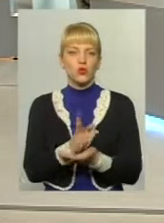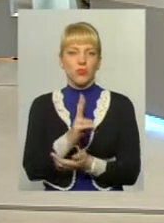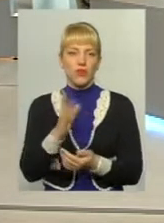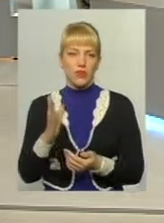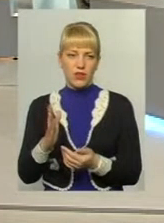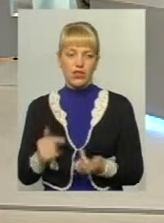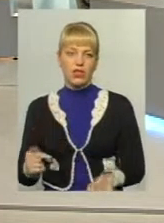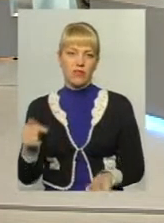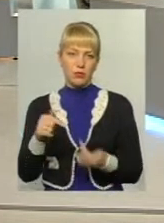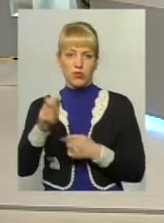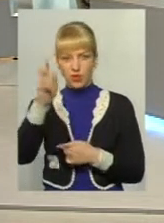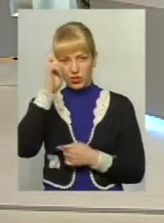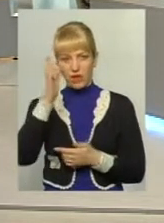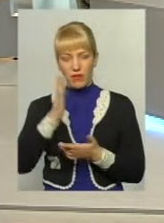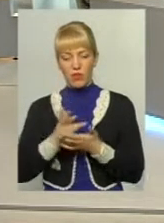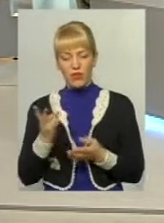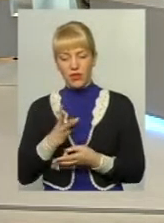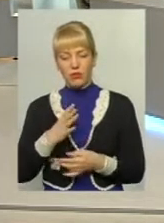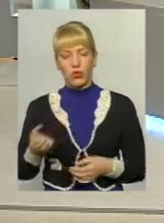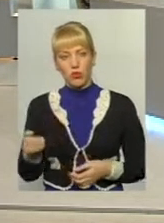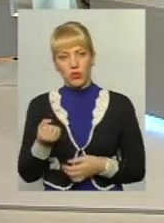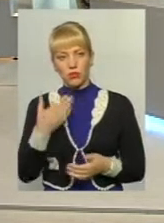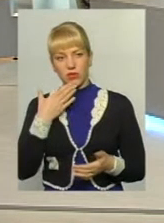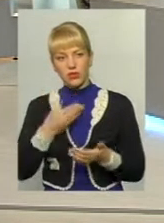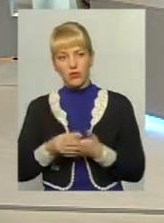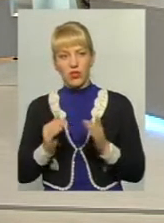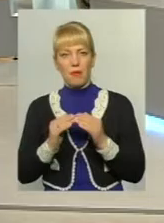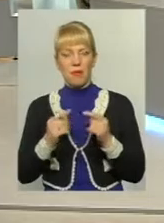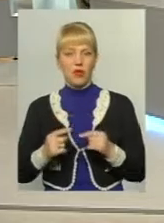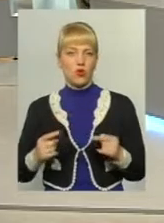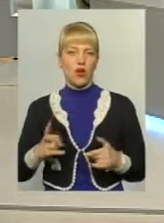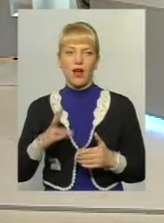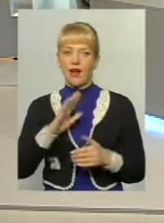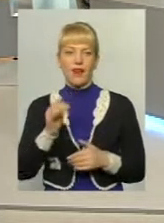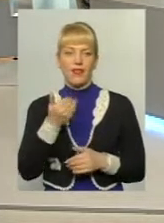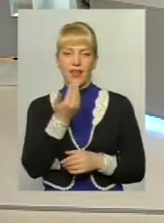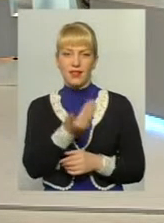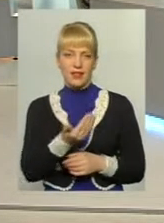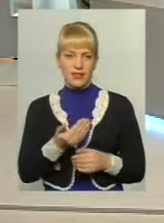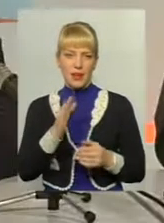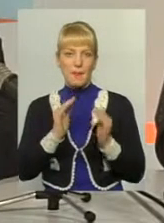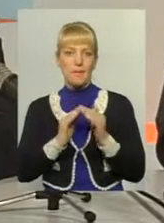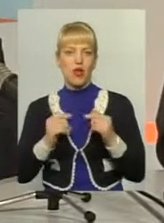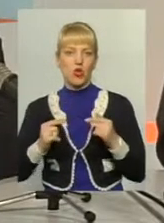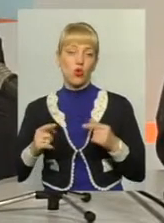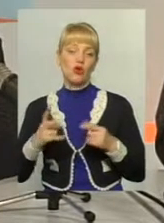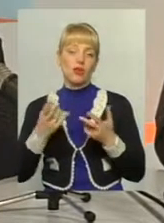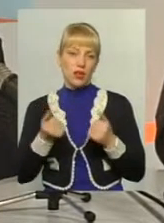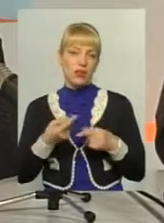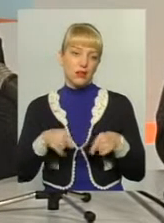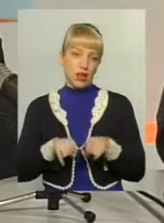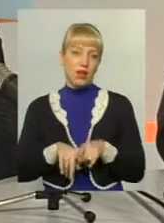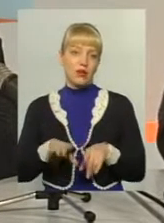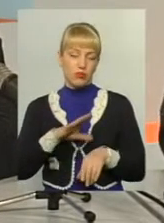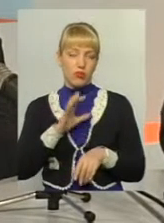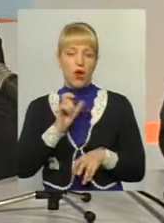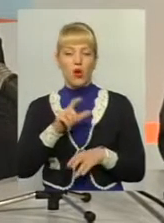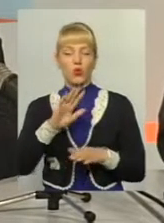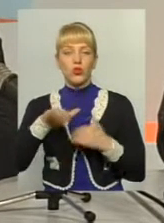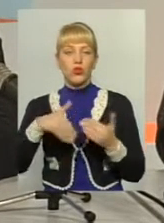в радянську епоху вони жили в будинках комунальної власності, дійсно. Вони жили, то і не їхні будинки були, то їм давали службові